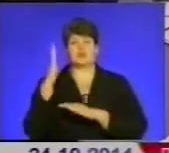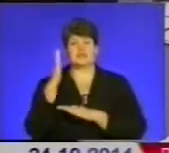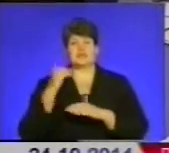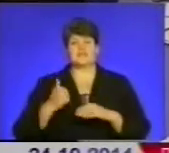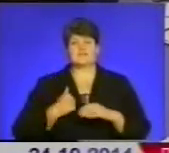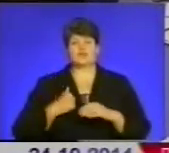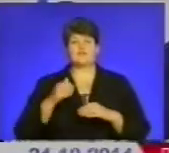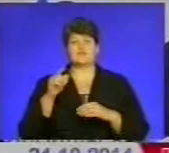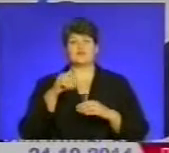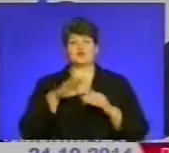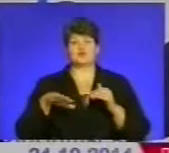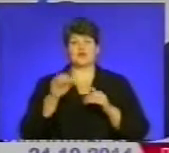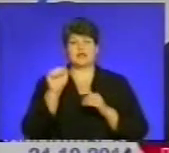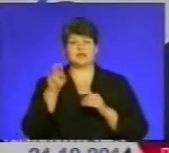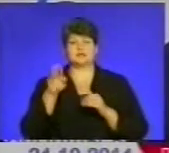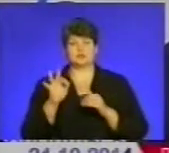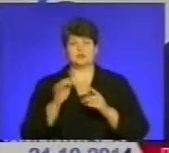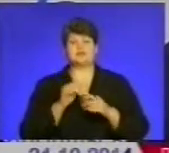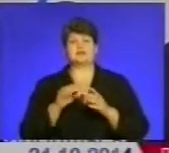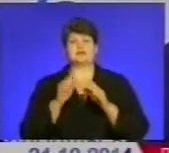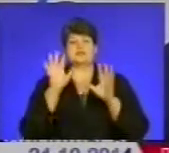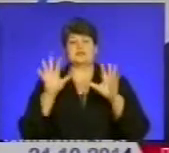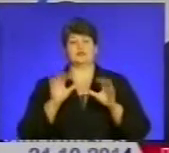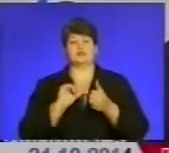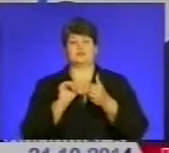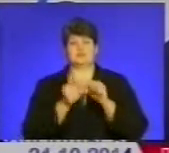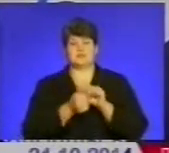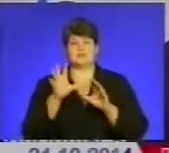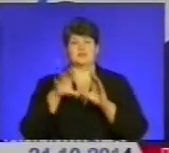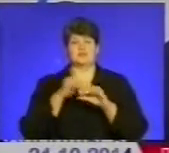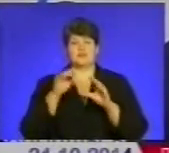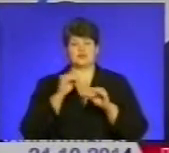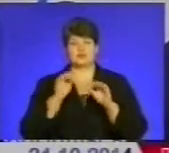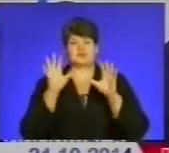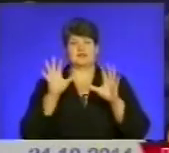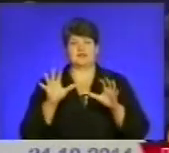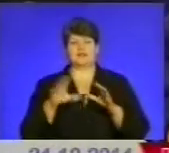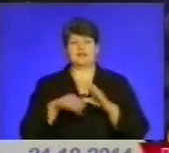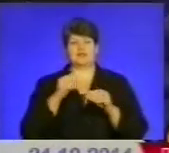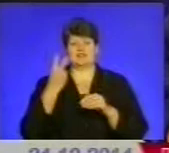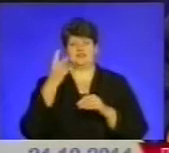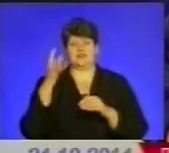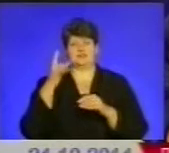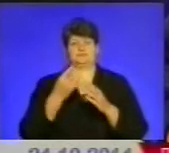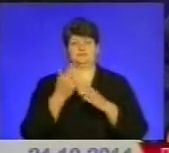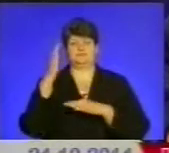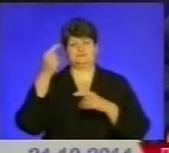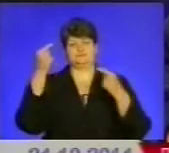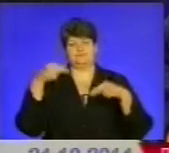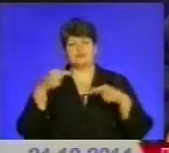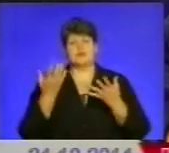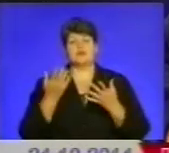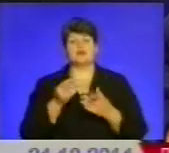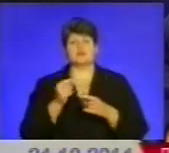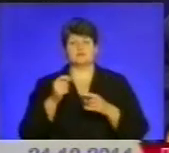зоні АТО, оскільки закон про зміни до виборчого законодавства депутати провалили двічі. Переселенці зі Сходу України та